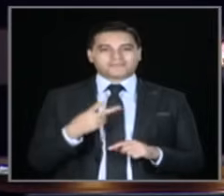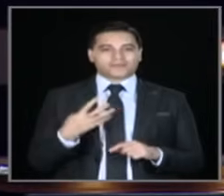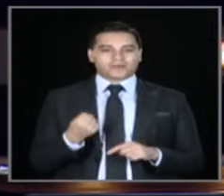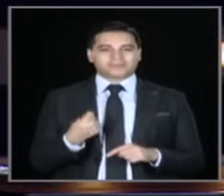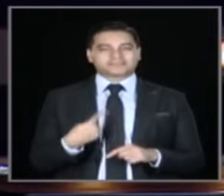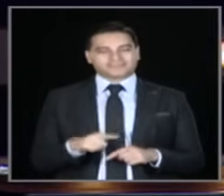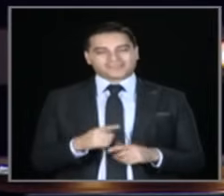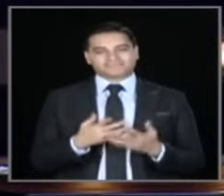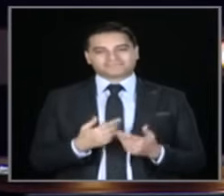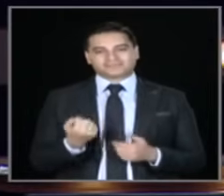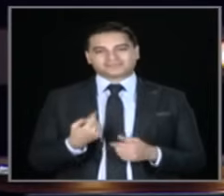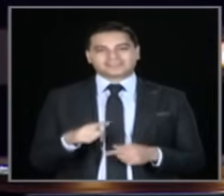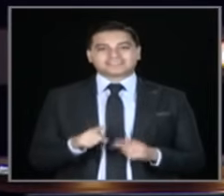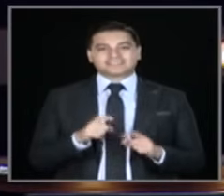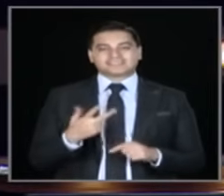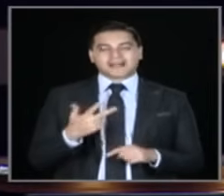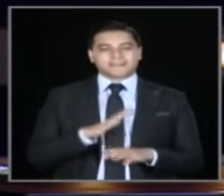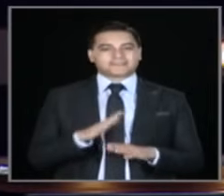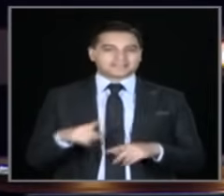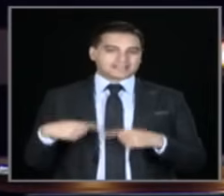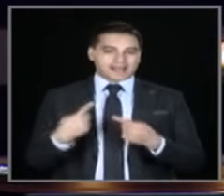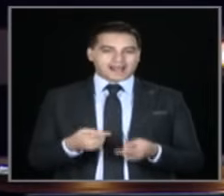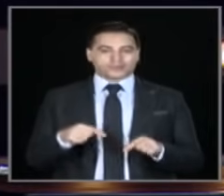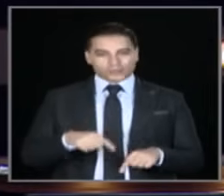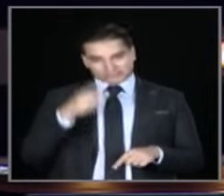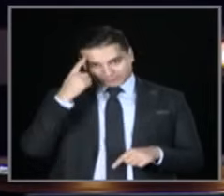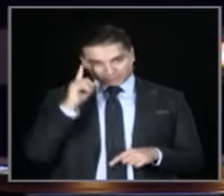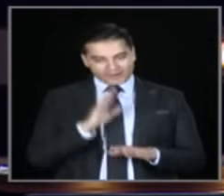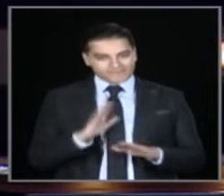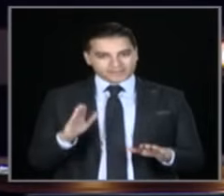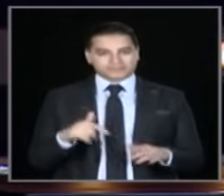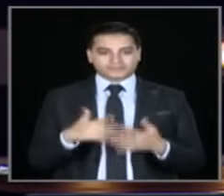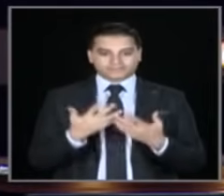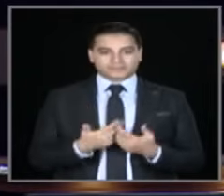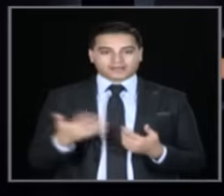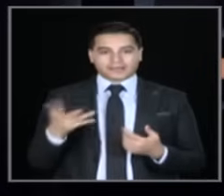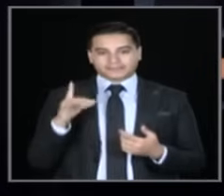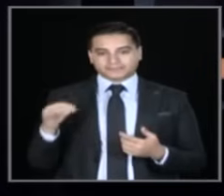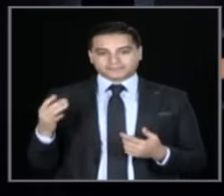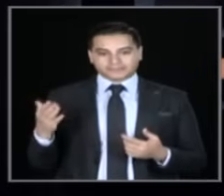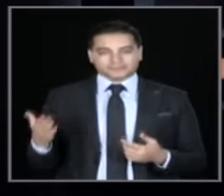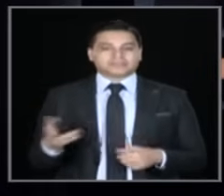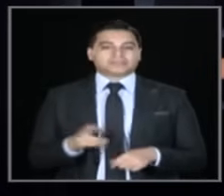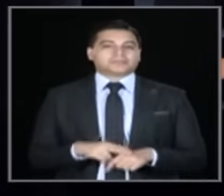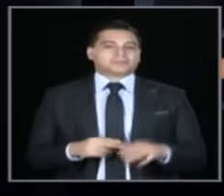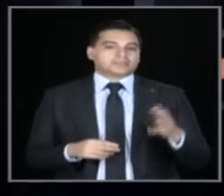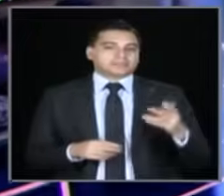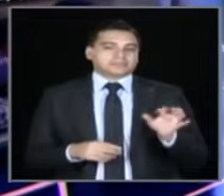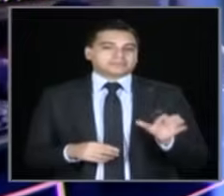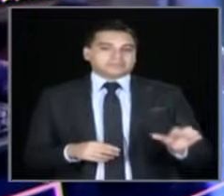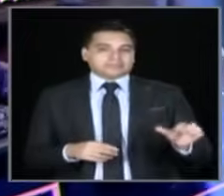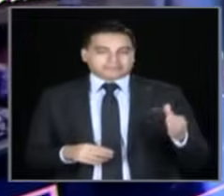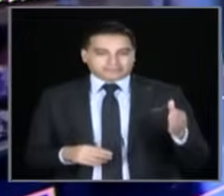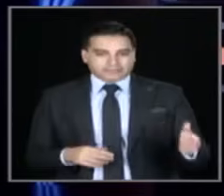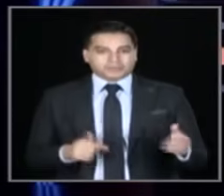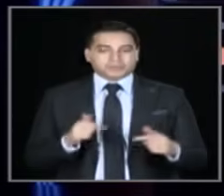عليك. تلات اسئله ما تجاوبوش في الحلقه لحد دلوقتي. جلاديترز 50 90